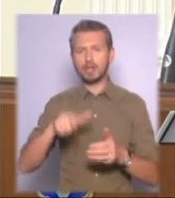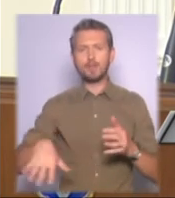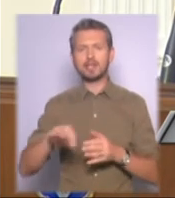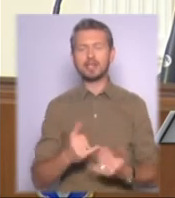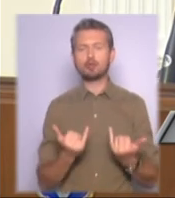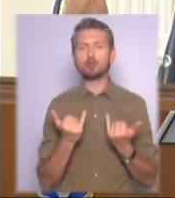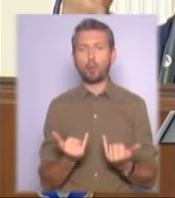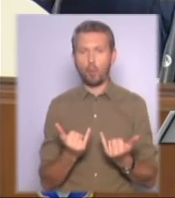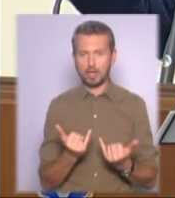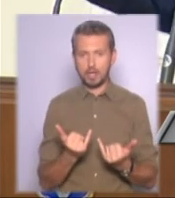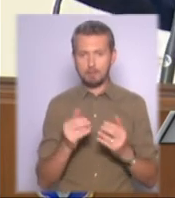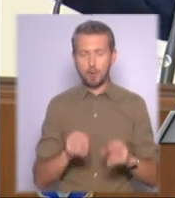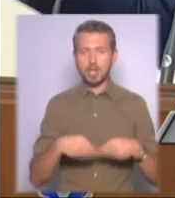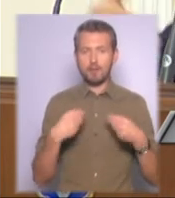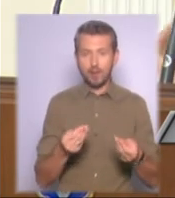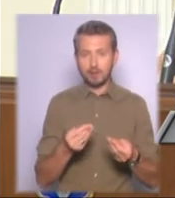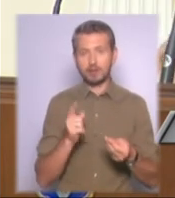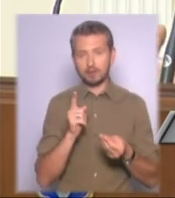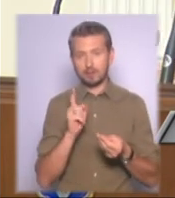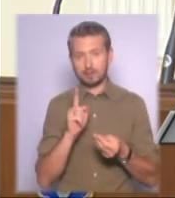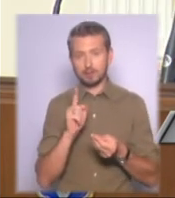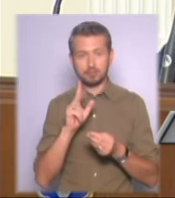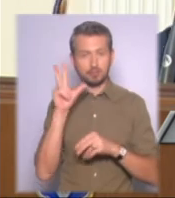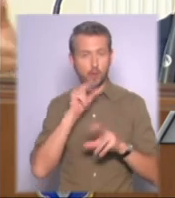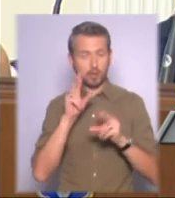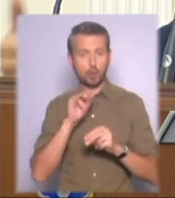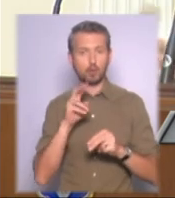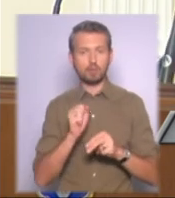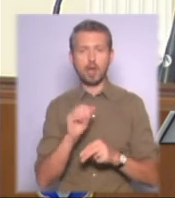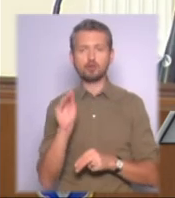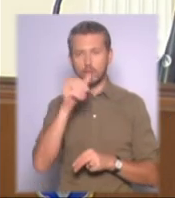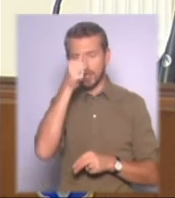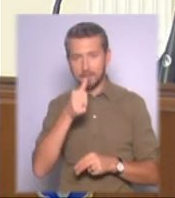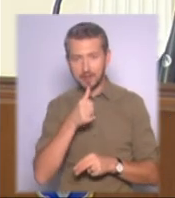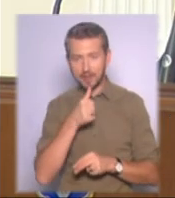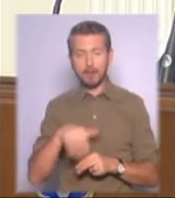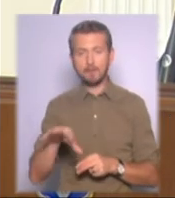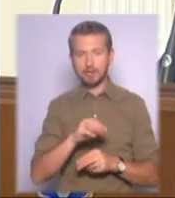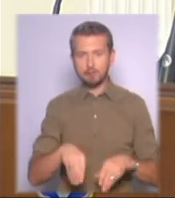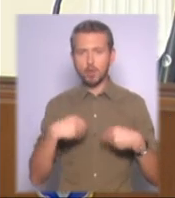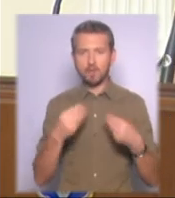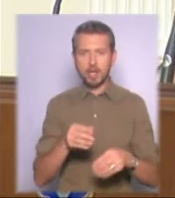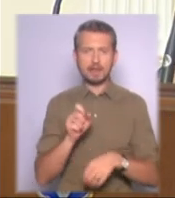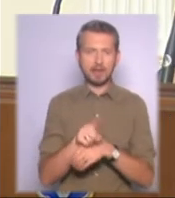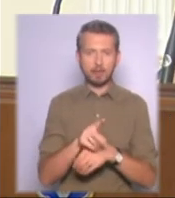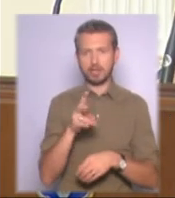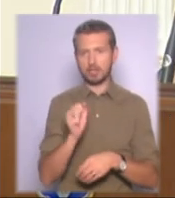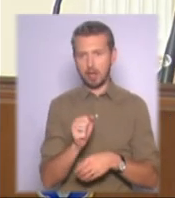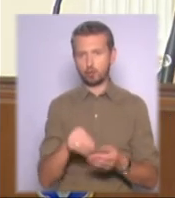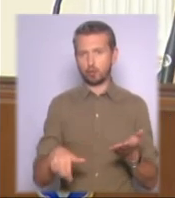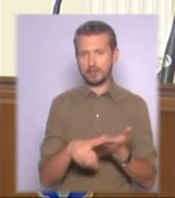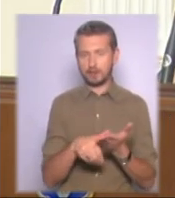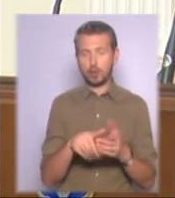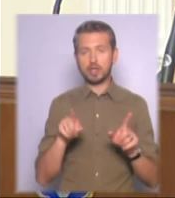подавати з розрахунком на жовтень місяць всіх, подавати сьогодні заявки на субсидії. Бо навіть якщо